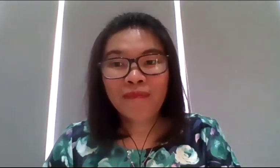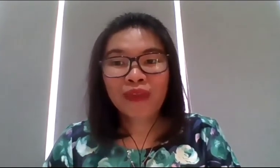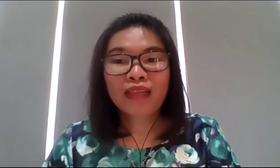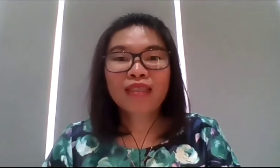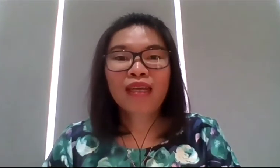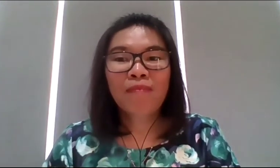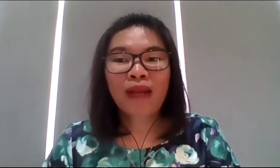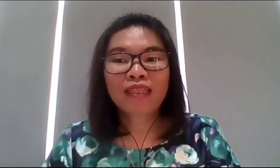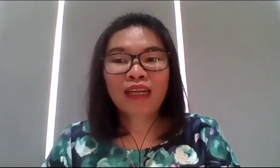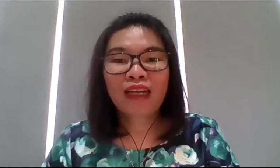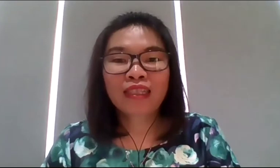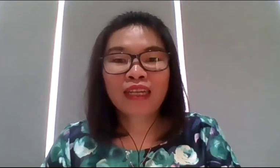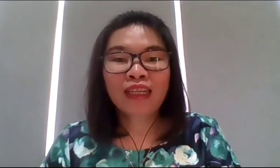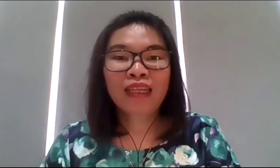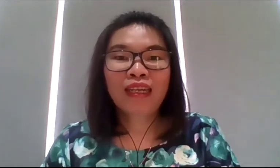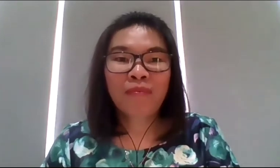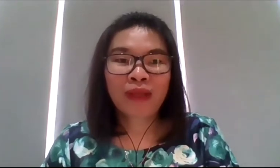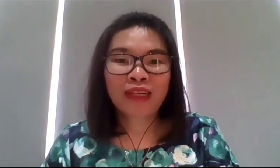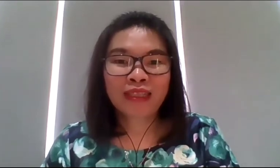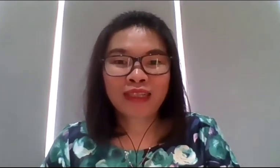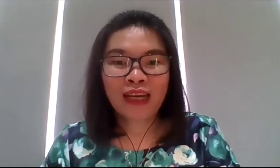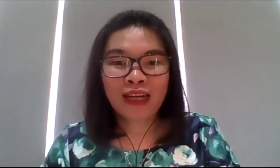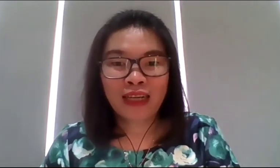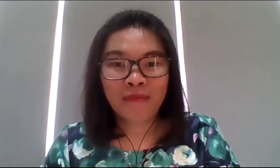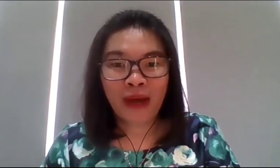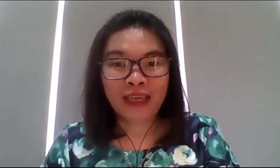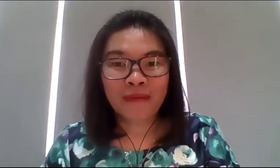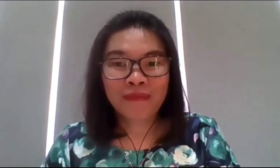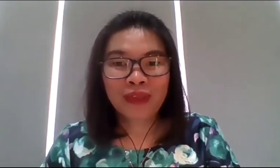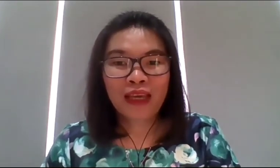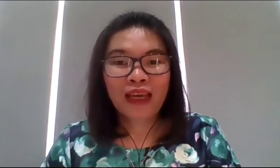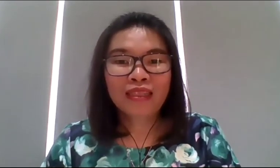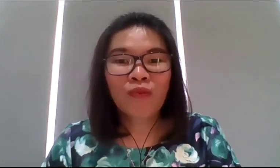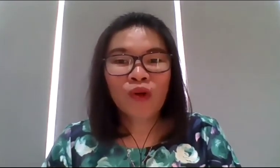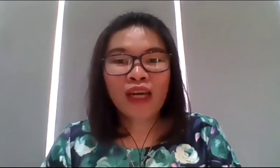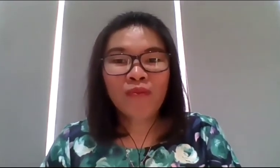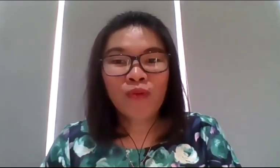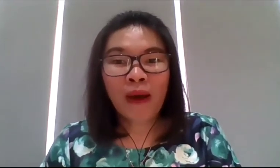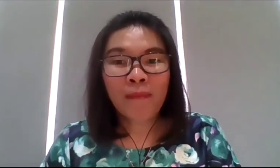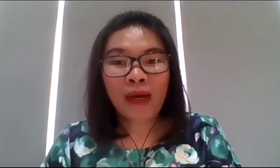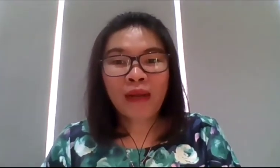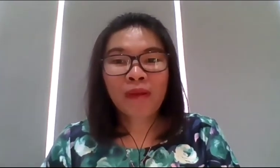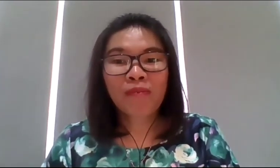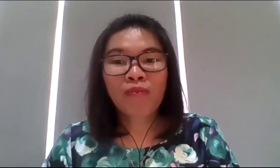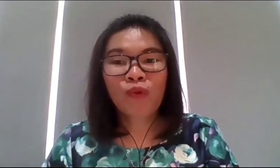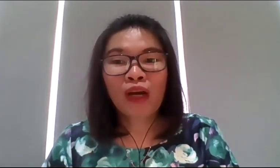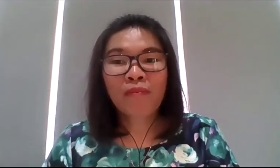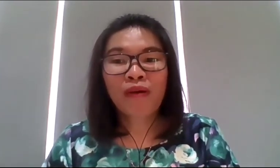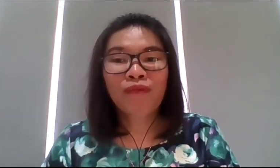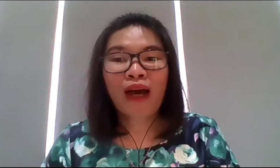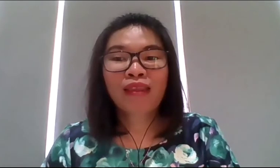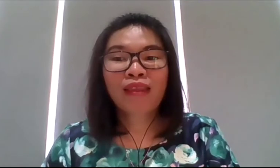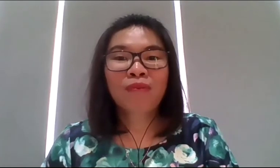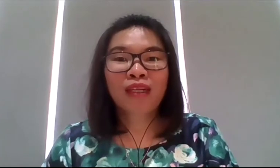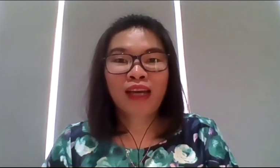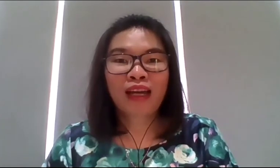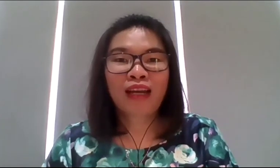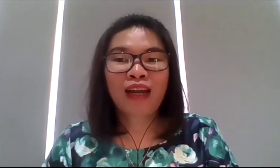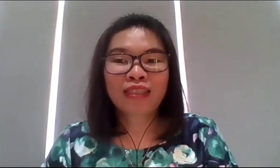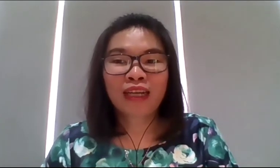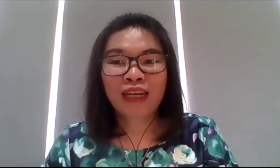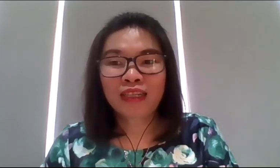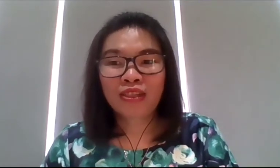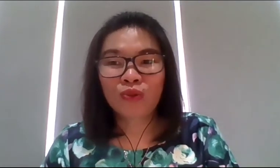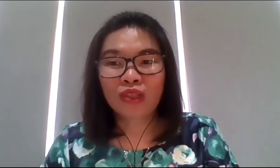ini, sehingga pelaksanaan acara ini dapat terselenggara dengan baik. Semoga Ibu Bapak dapat menemukan manfaat dari